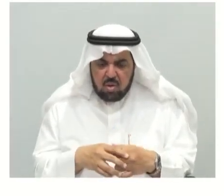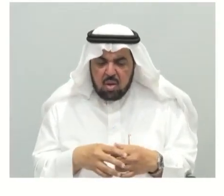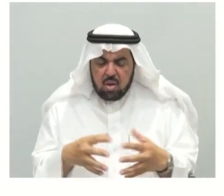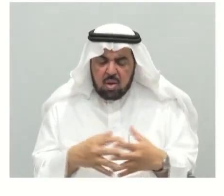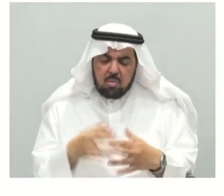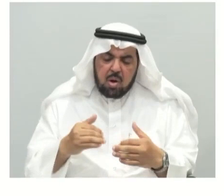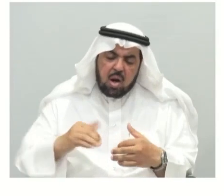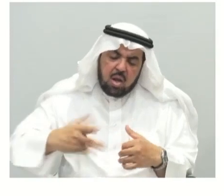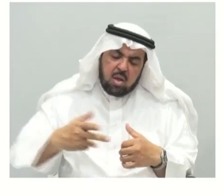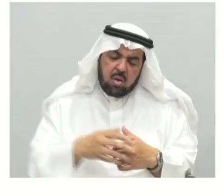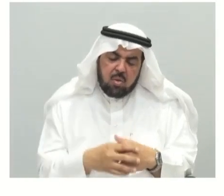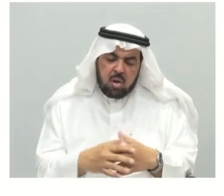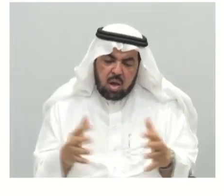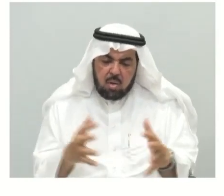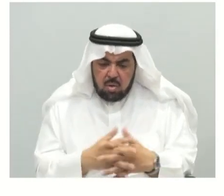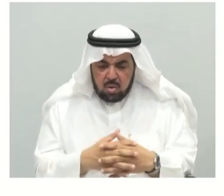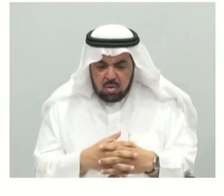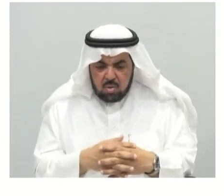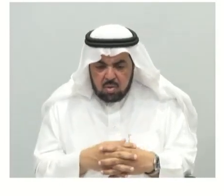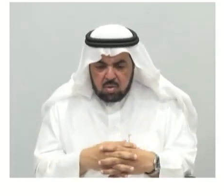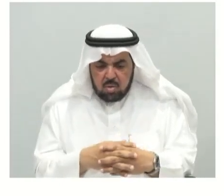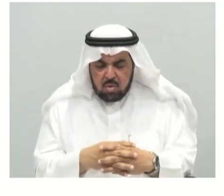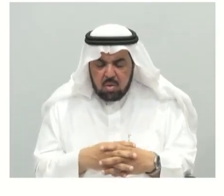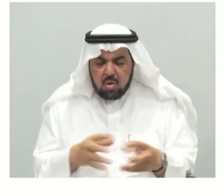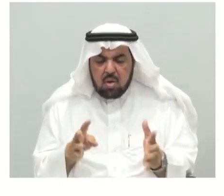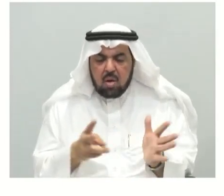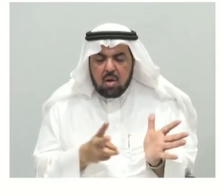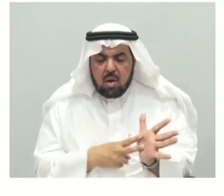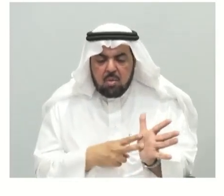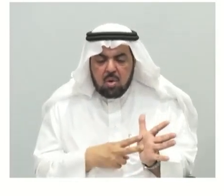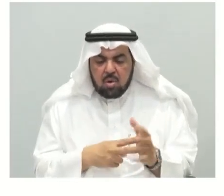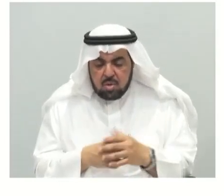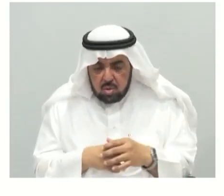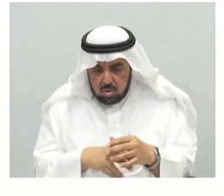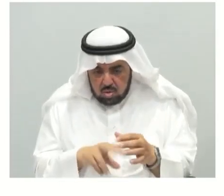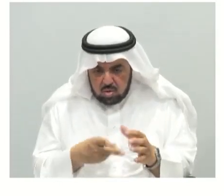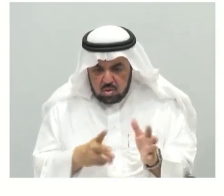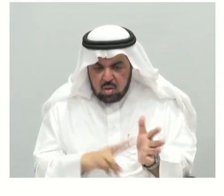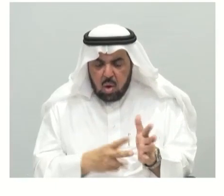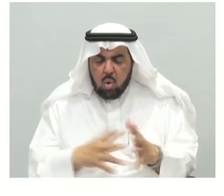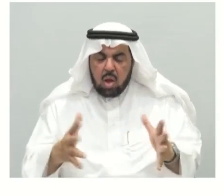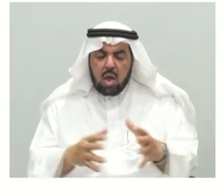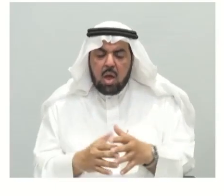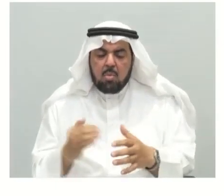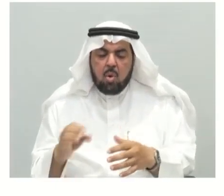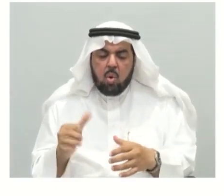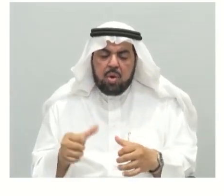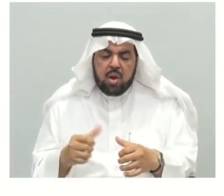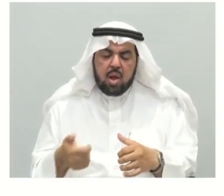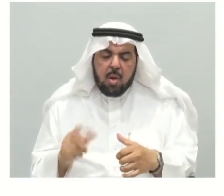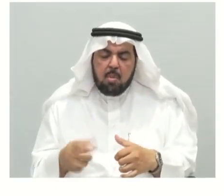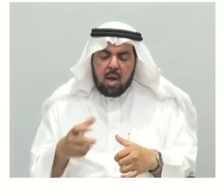مراحل التحول الكامل في السؤال الخ تحول كامل حوريه بالغ انسلاخ